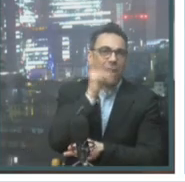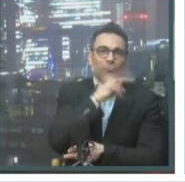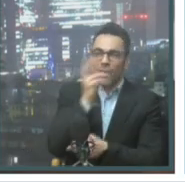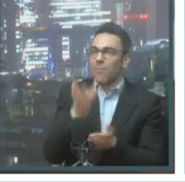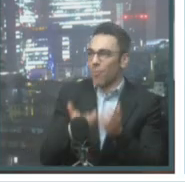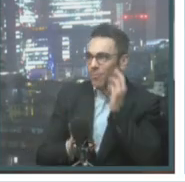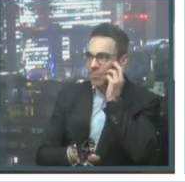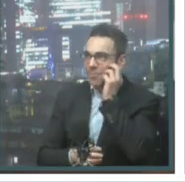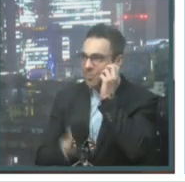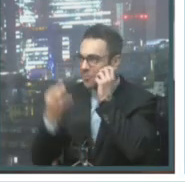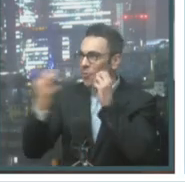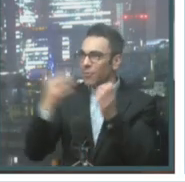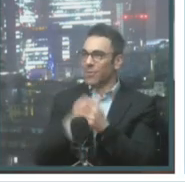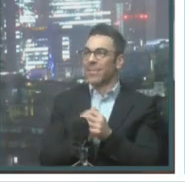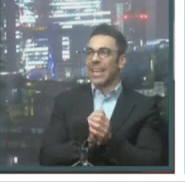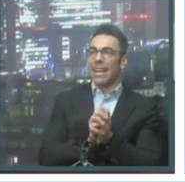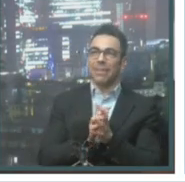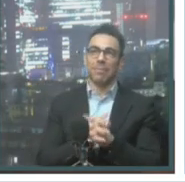è